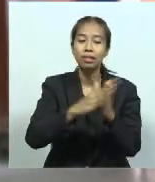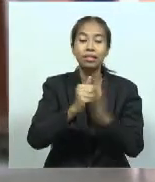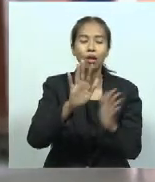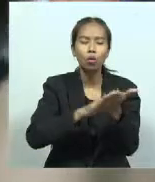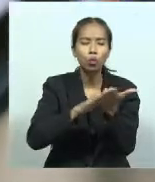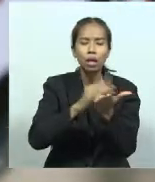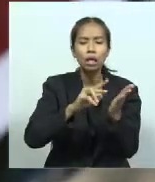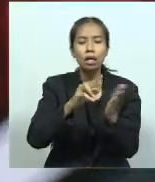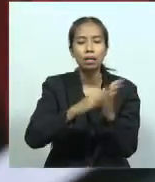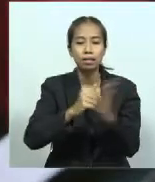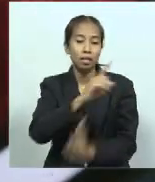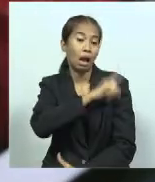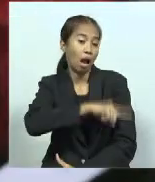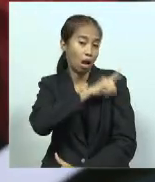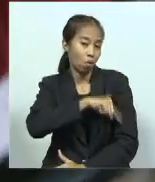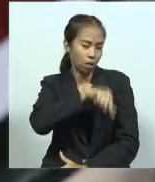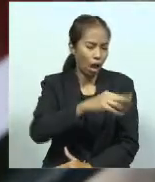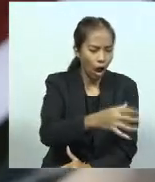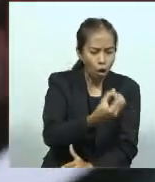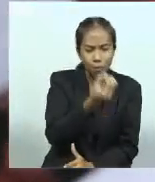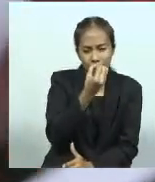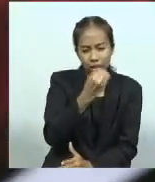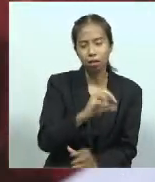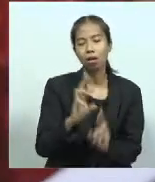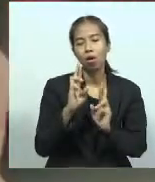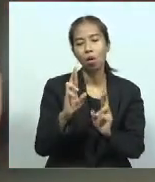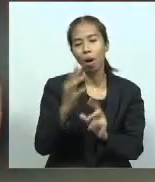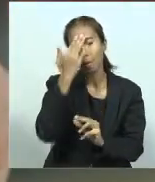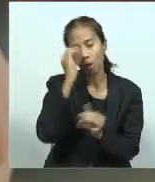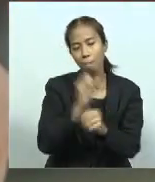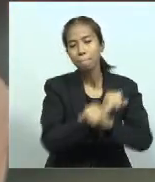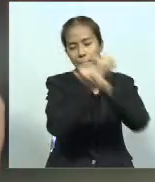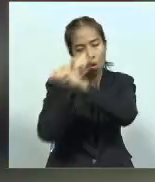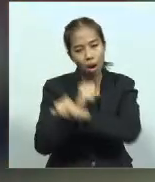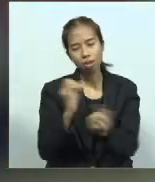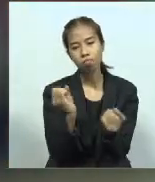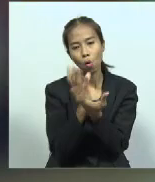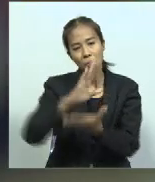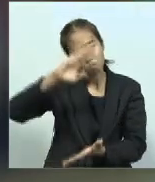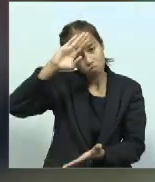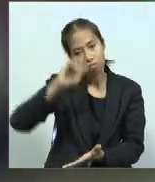พื่อเป็นการป้องกันเรื่องของภาวะตับและไตวายจากการรับประทานเห็ดพิษค่ะ